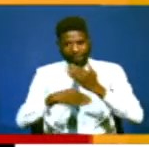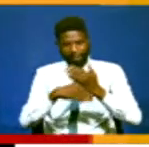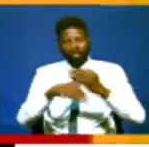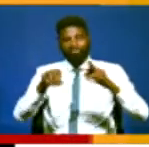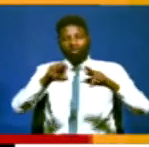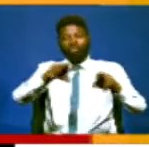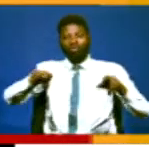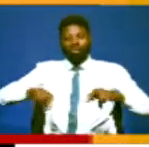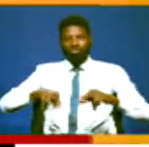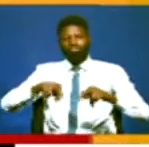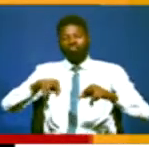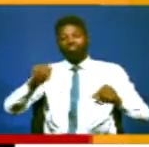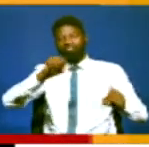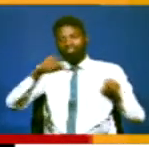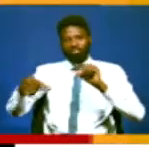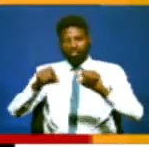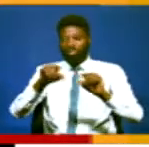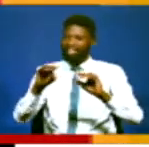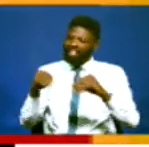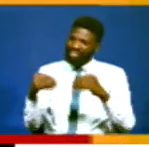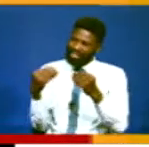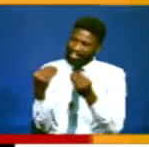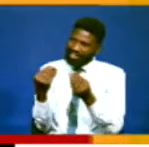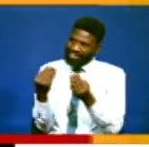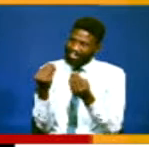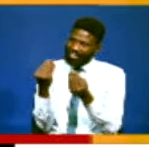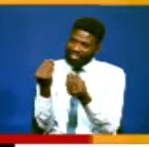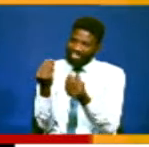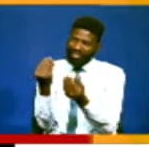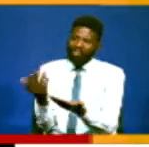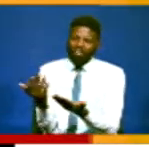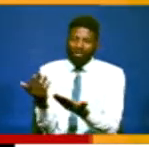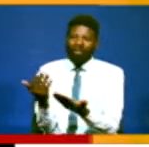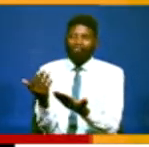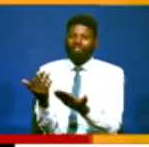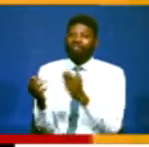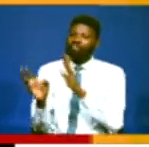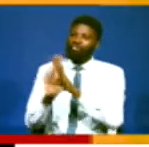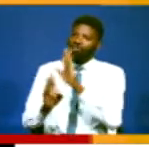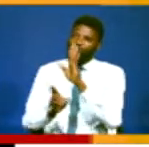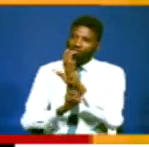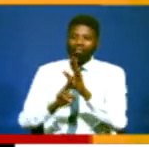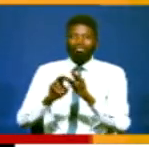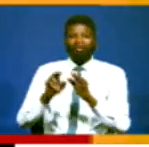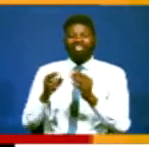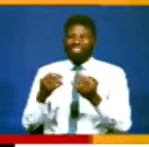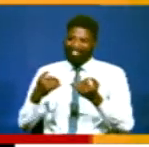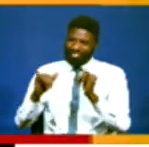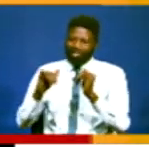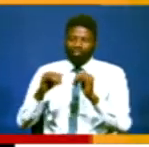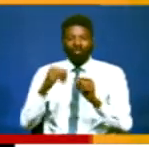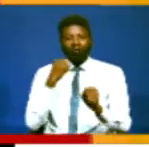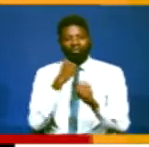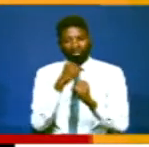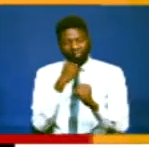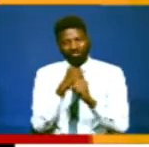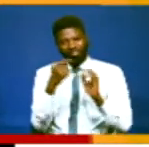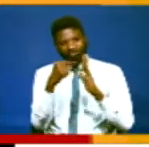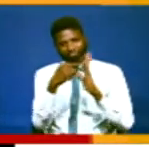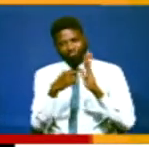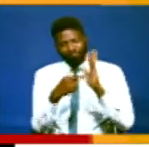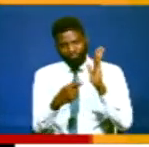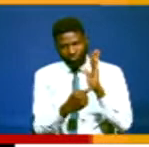zipewe makataa, ziambiwe mjaribu kufanya haya na haya, na hivi ndivyo vifaa ambavyo vitakuwa kwenye majengo hayo ambayo mtakuwa